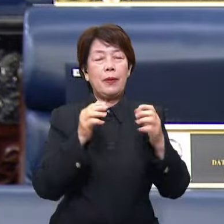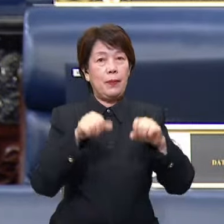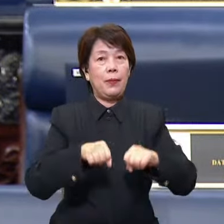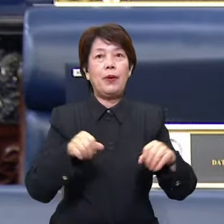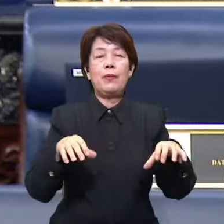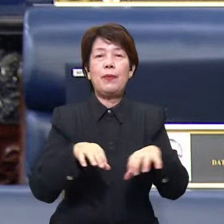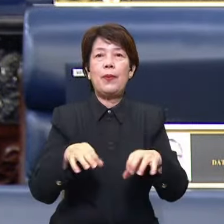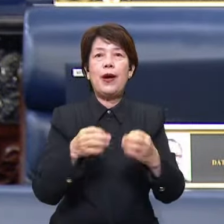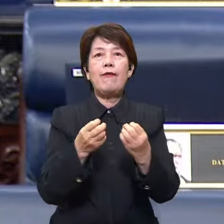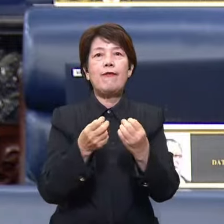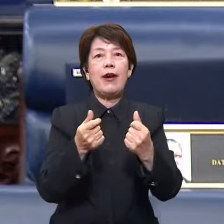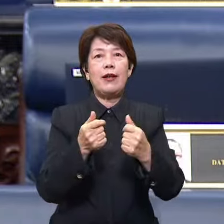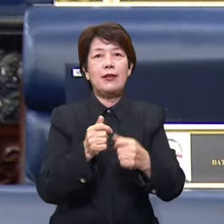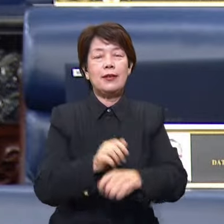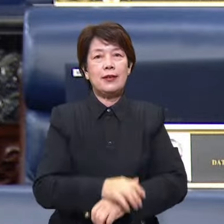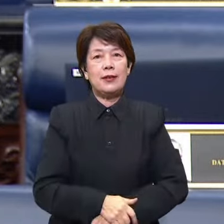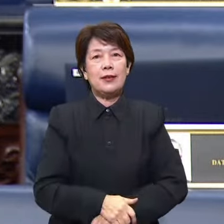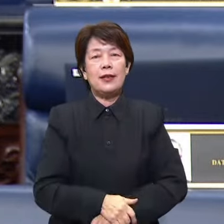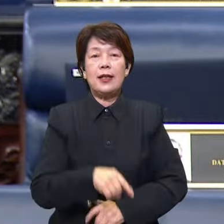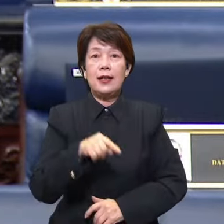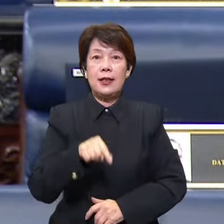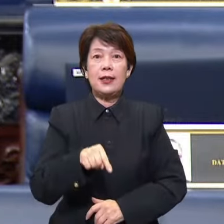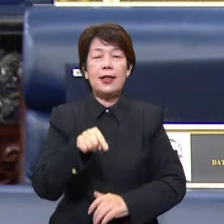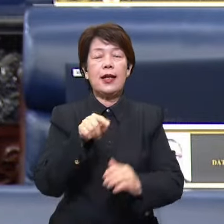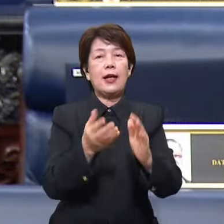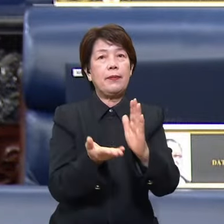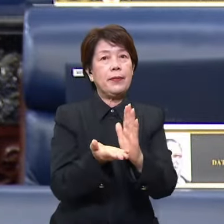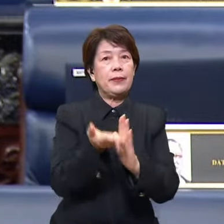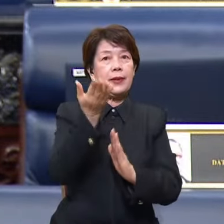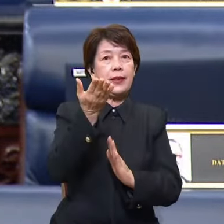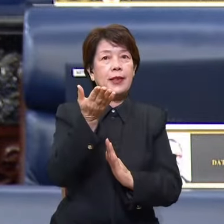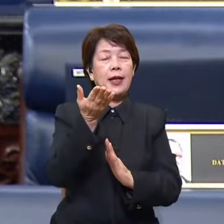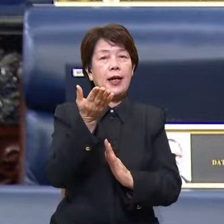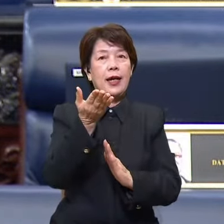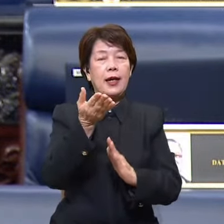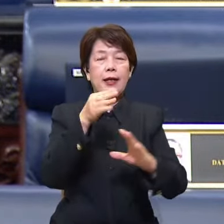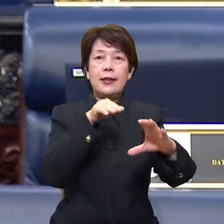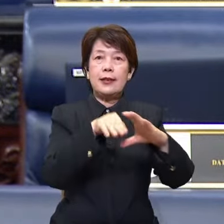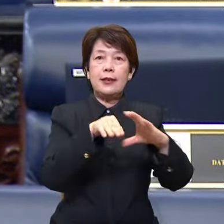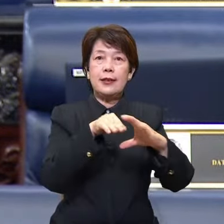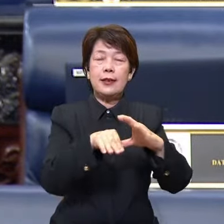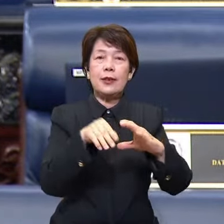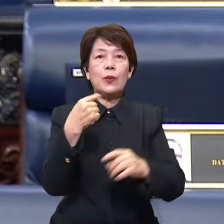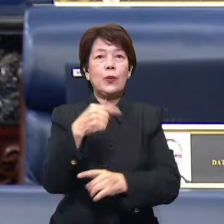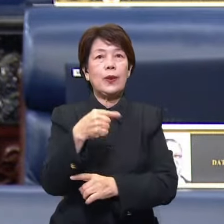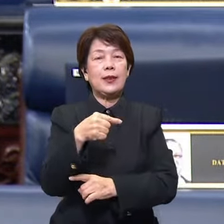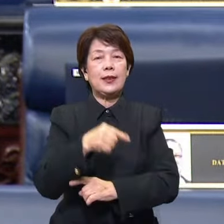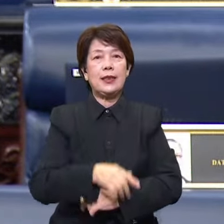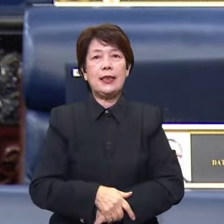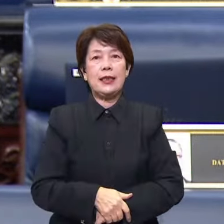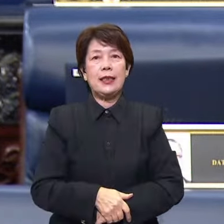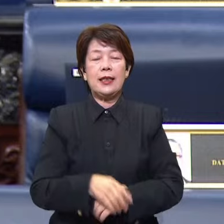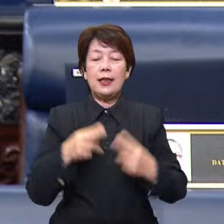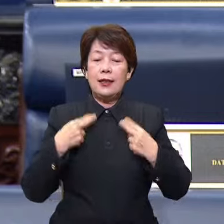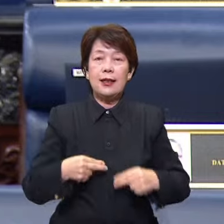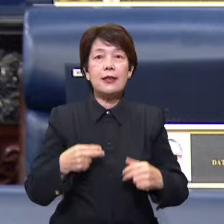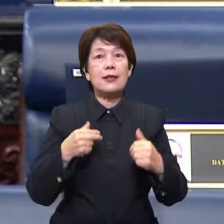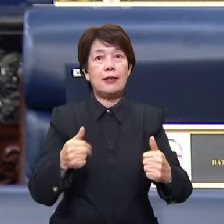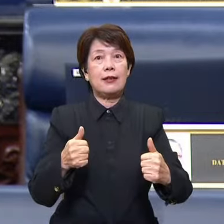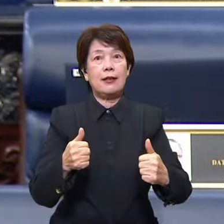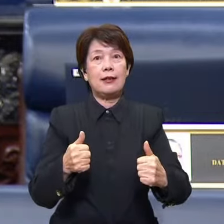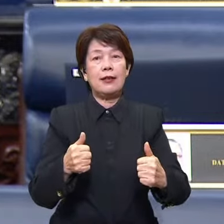laksanakan segera. Ini akan meningkatkan akses, kualiti dan kemampuan perkhidmatan kesihatan yang berdekatan dengan